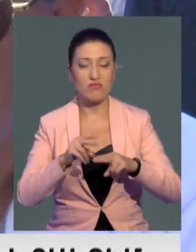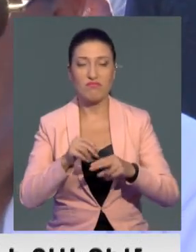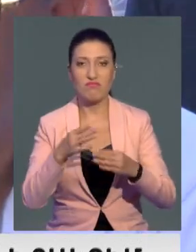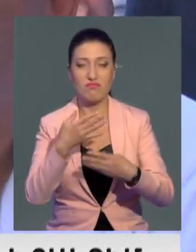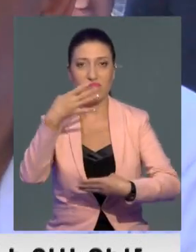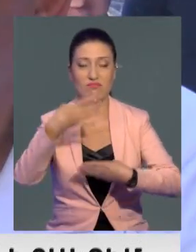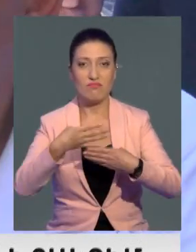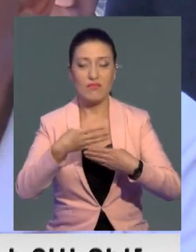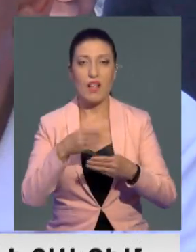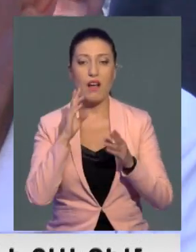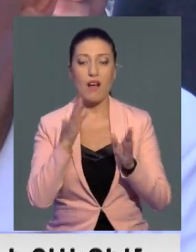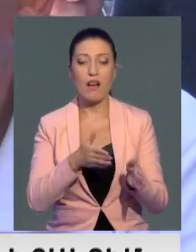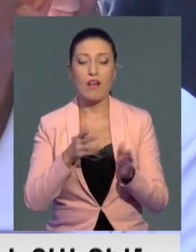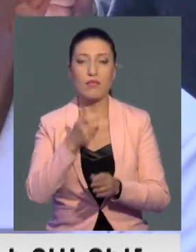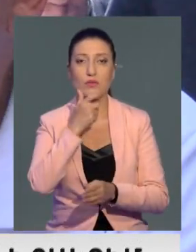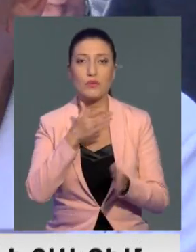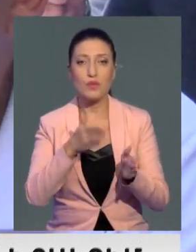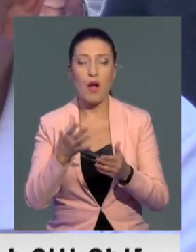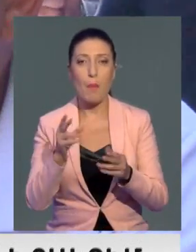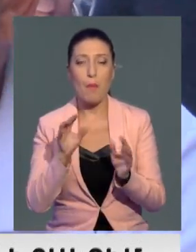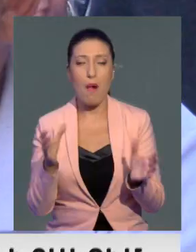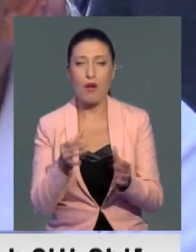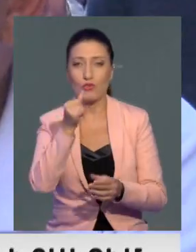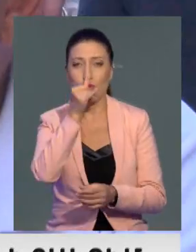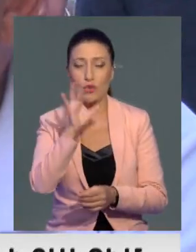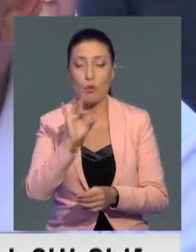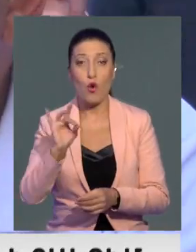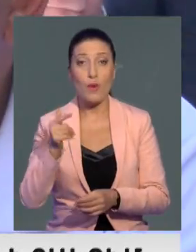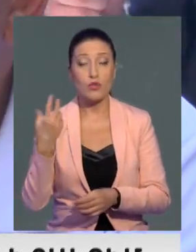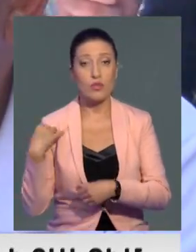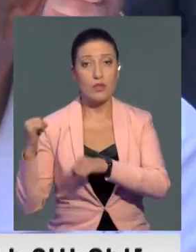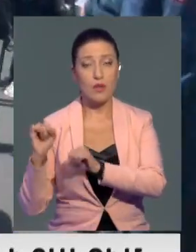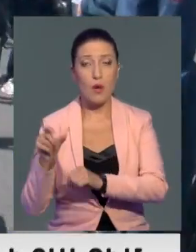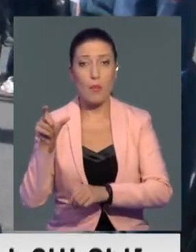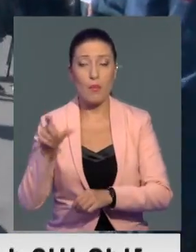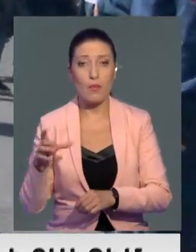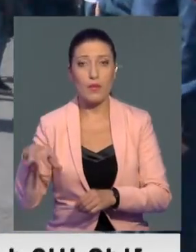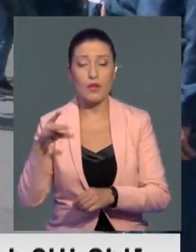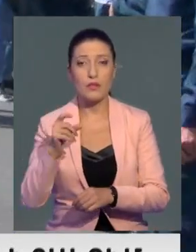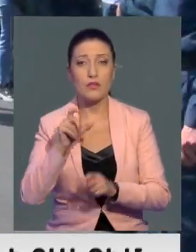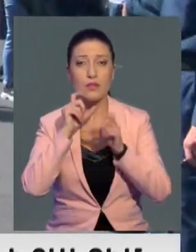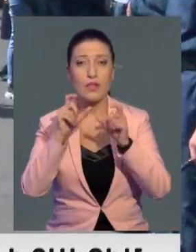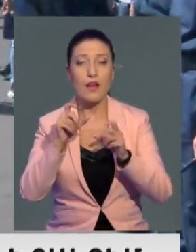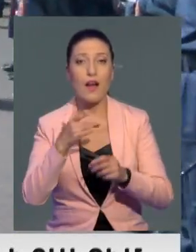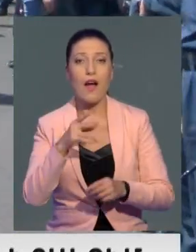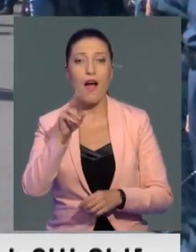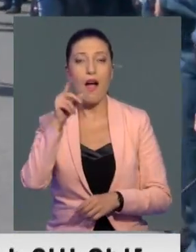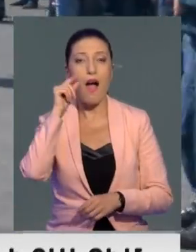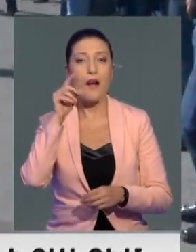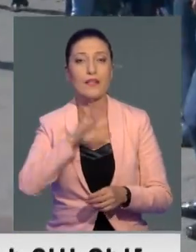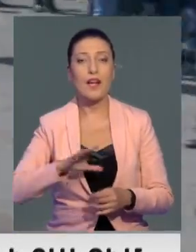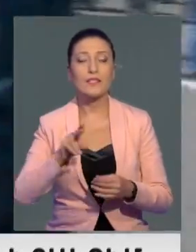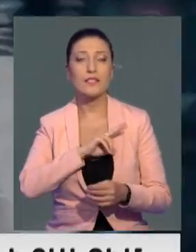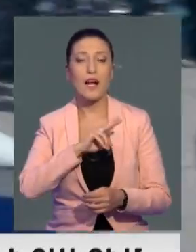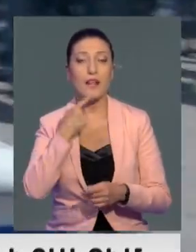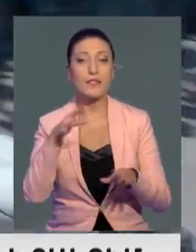կարգու կանոն պահպանել չի հաջողվում։ Մի կողմից Ռոբերտ Քոչարյանի աջակիցների կողմից պարբերաբար հնչում են հարենասիրական երգեր, մյուս